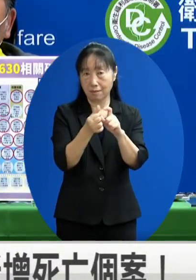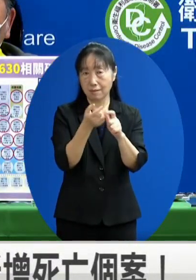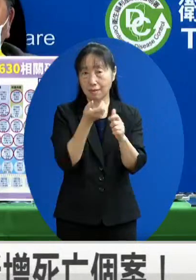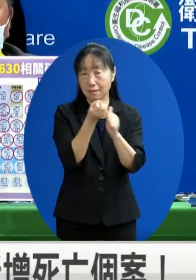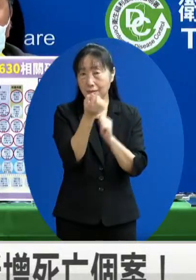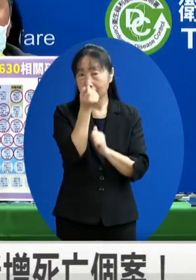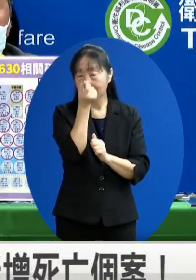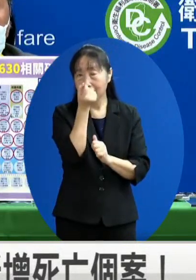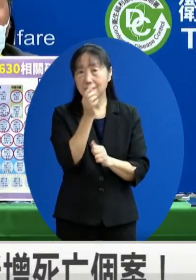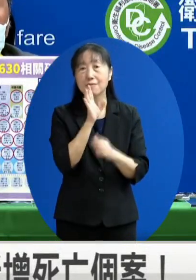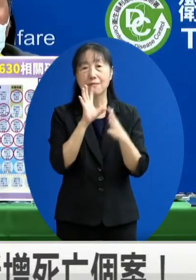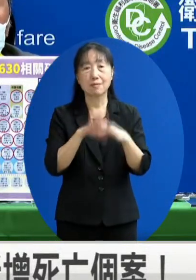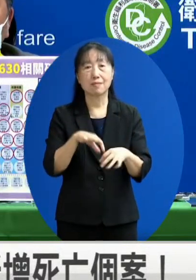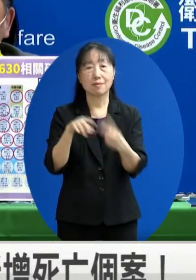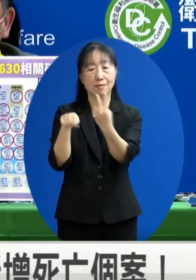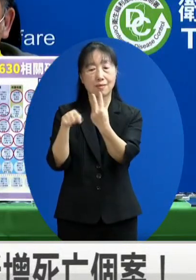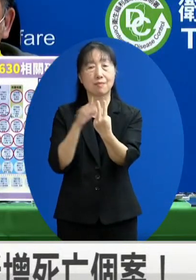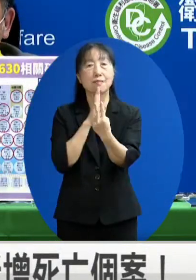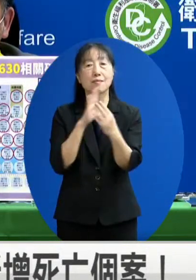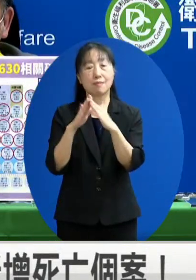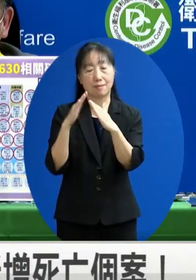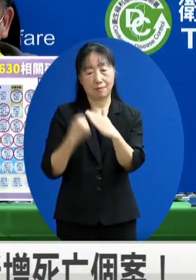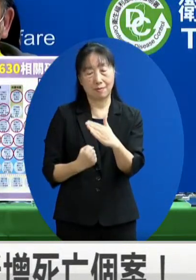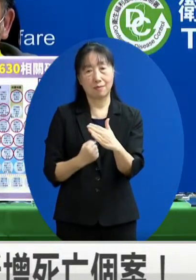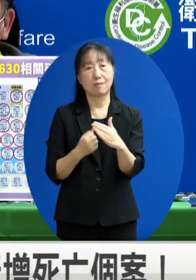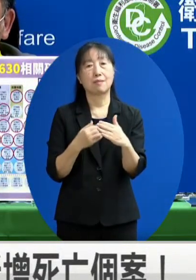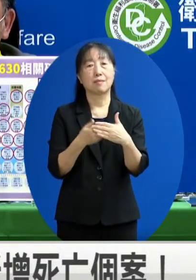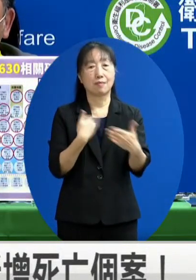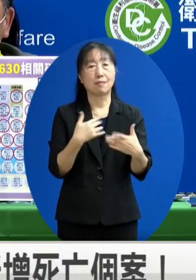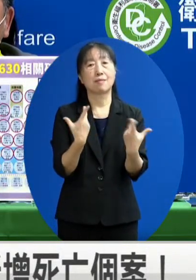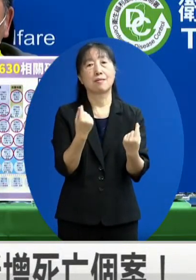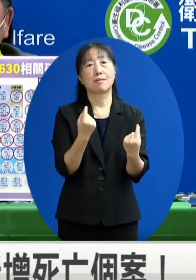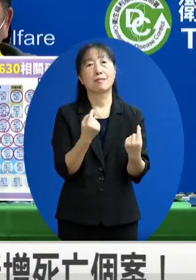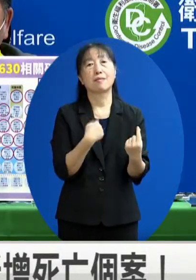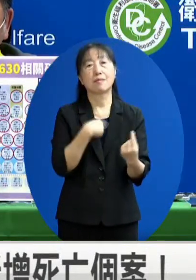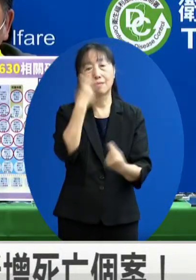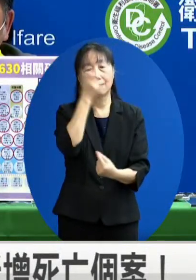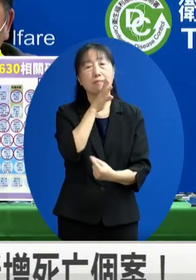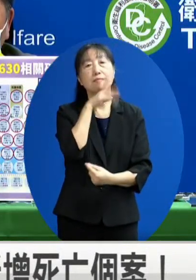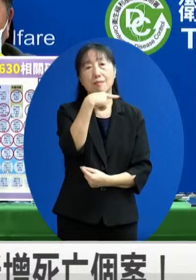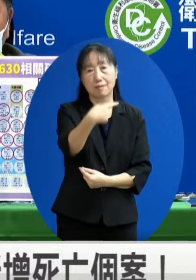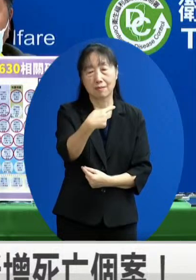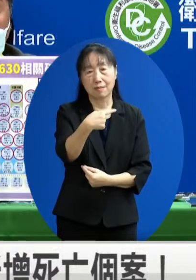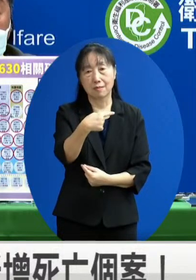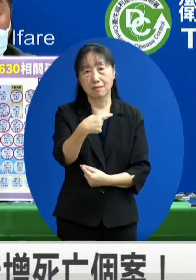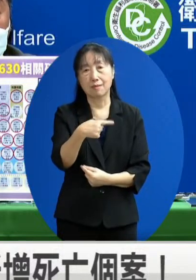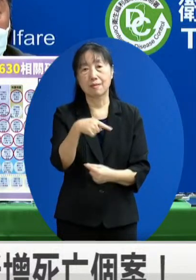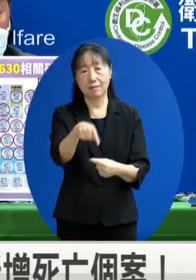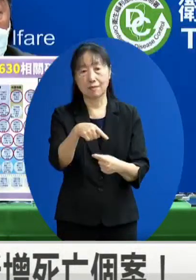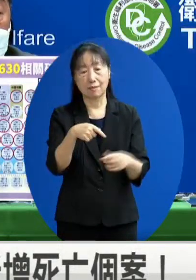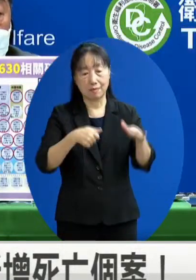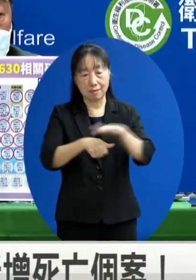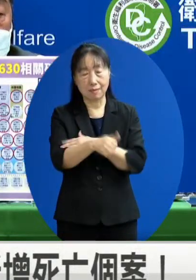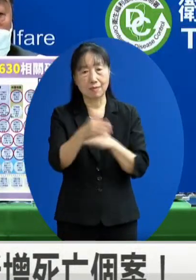很小，因为他们是居隔时候就采阴，那然后在居隔之间采